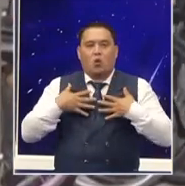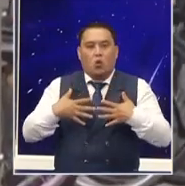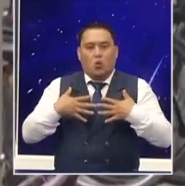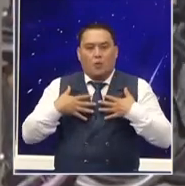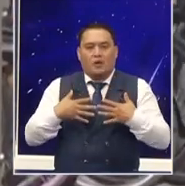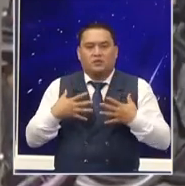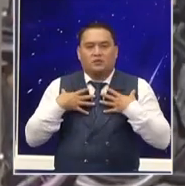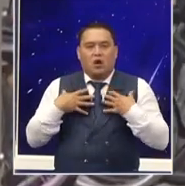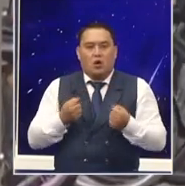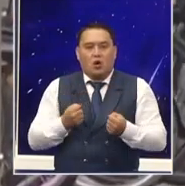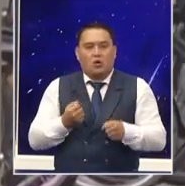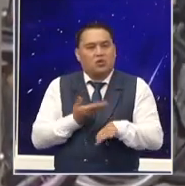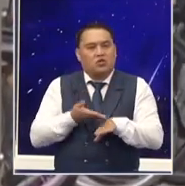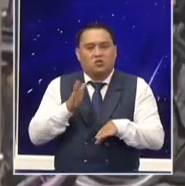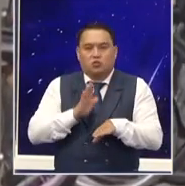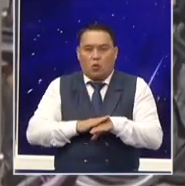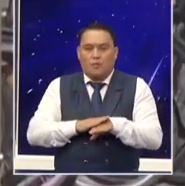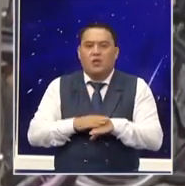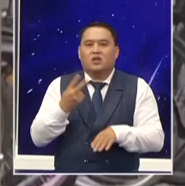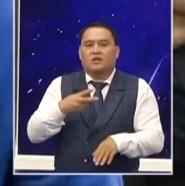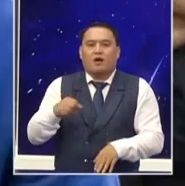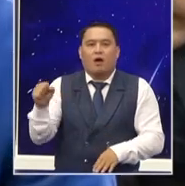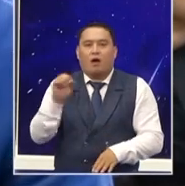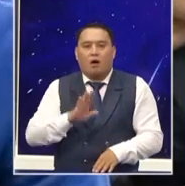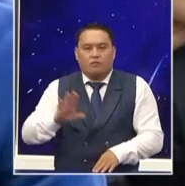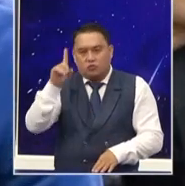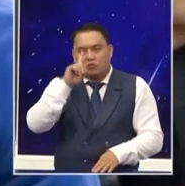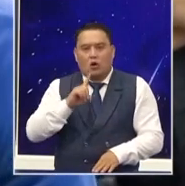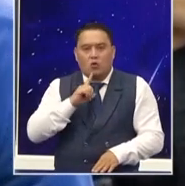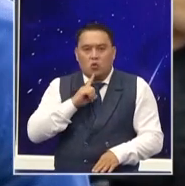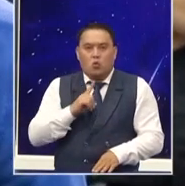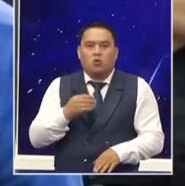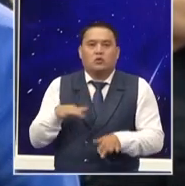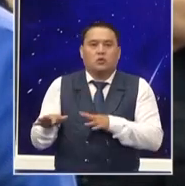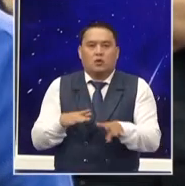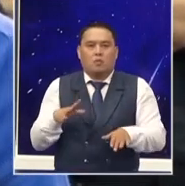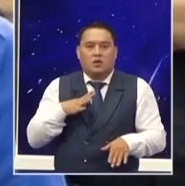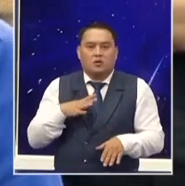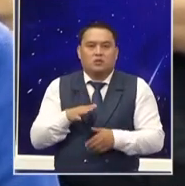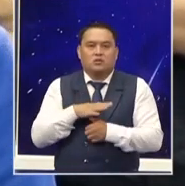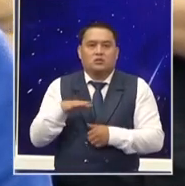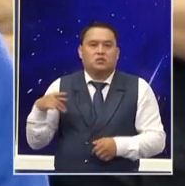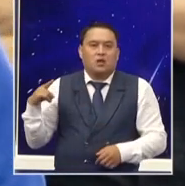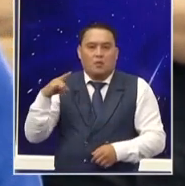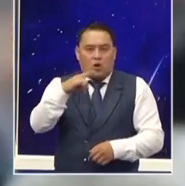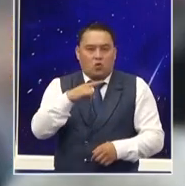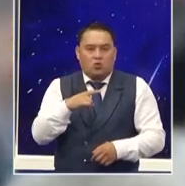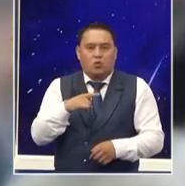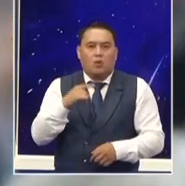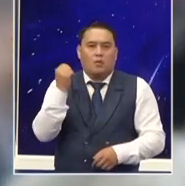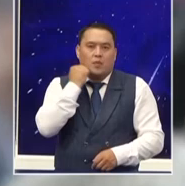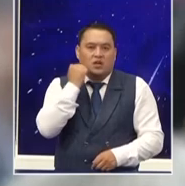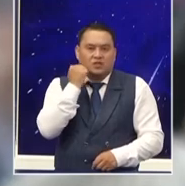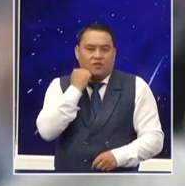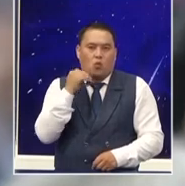его здоровья оценивается как тяжелое. Напомним, 20 августа оппозиционному деятелю стало плохо на борту самолета, летевшего из Томска